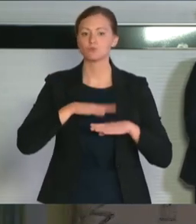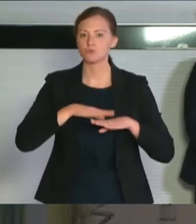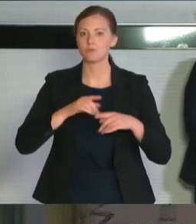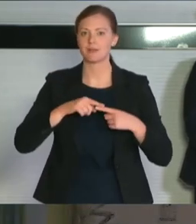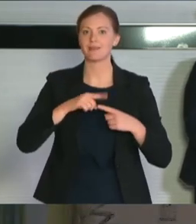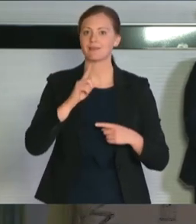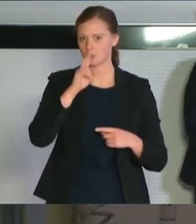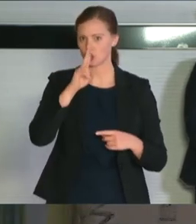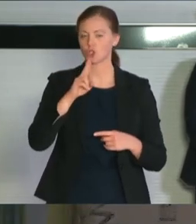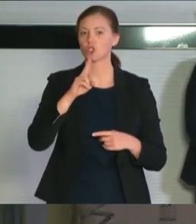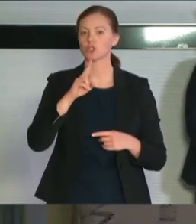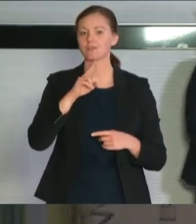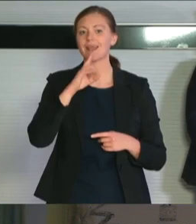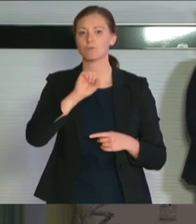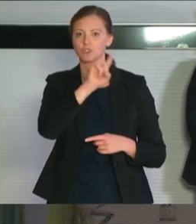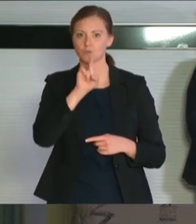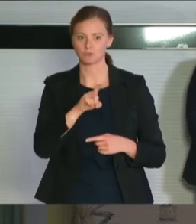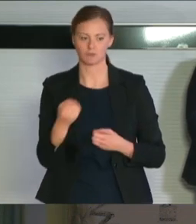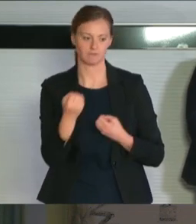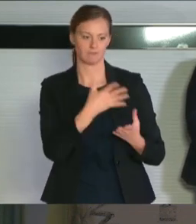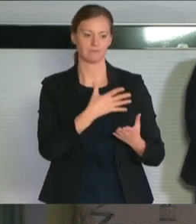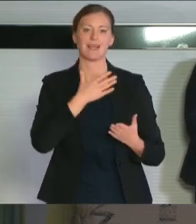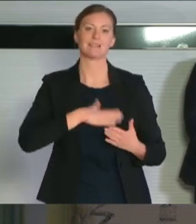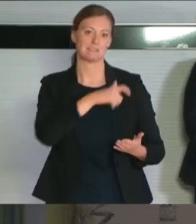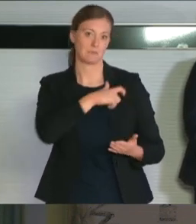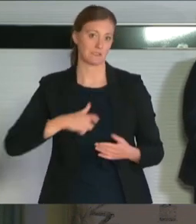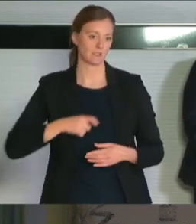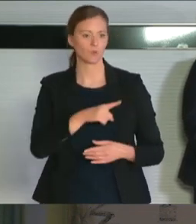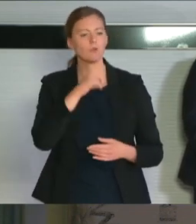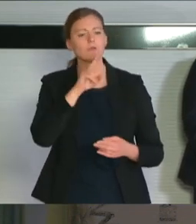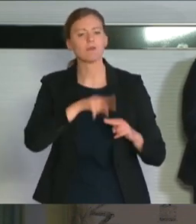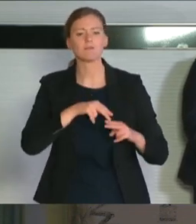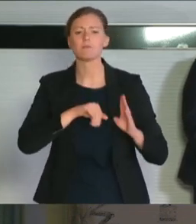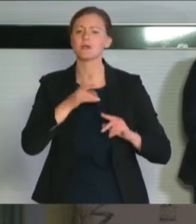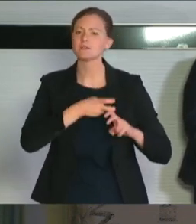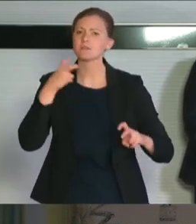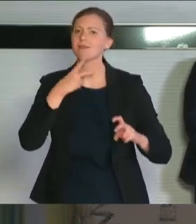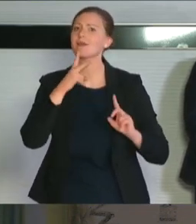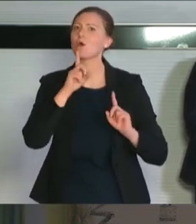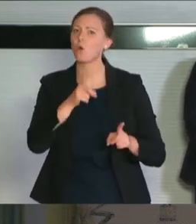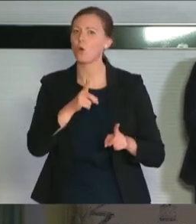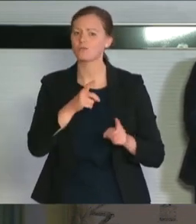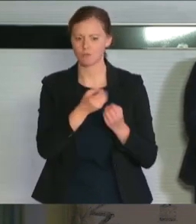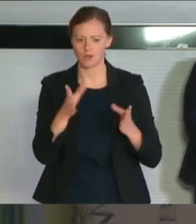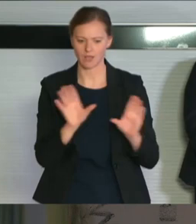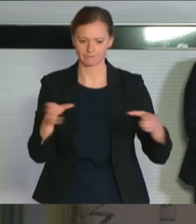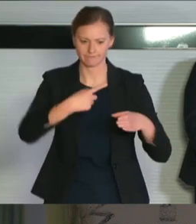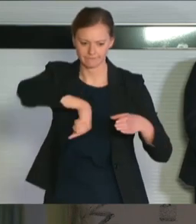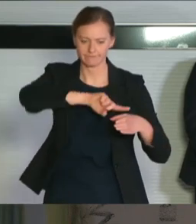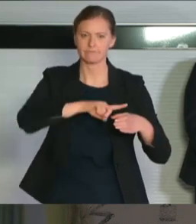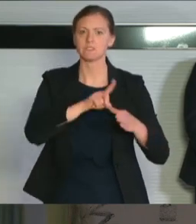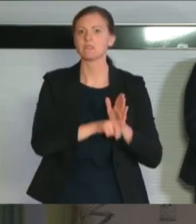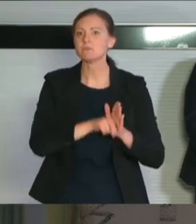spørsmål til som har kommet inn på e-post, og det er til helseministeren. Du snakket om strengere råd om hvor mange som kan være sammen om gangen,